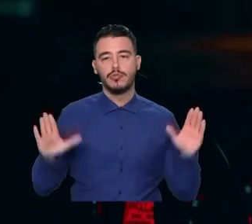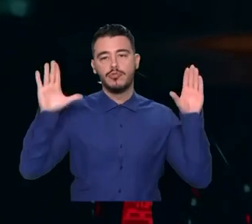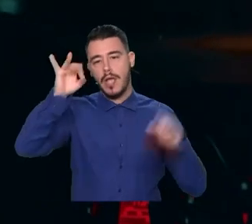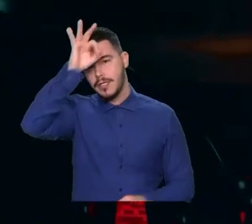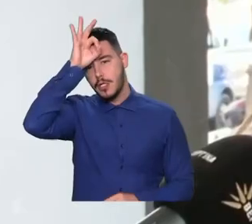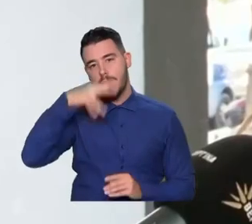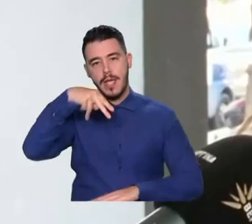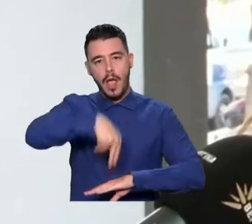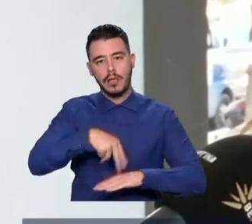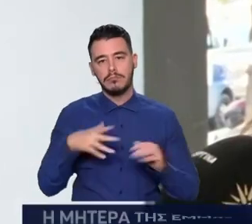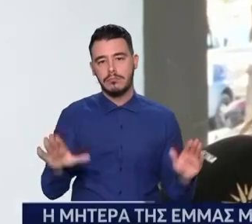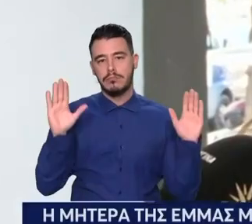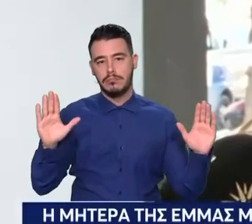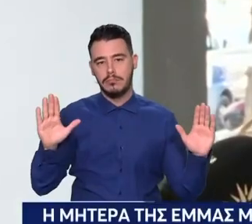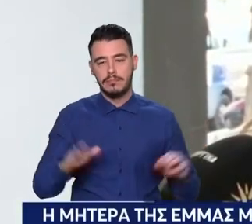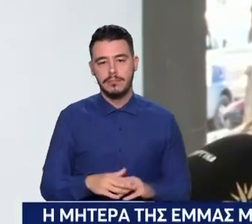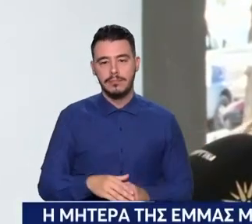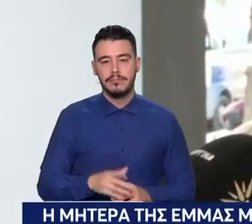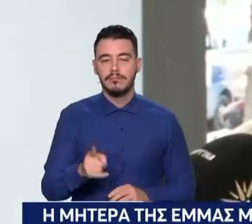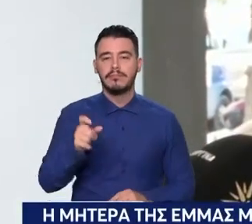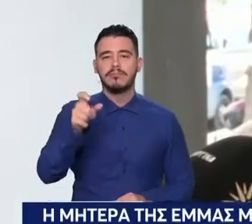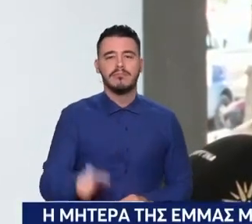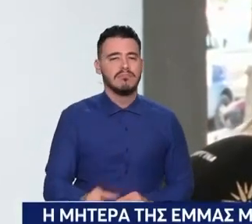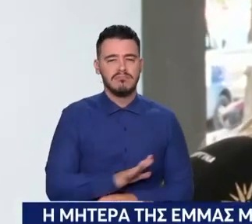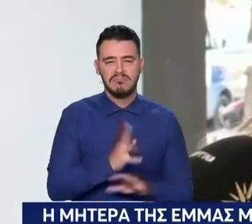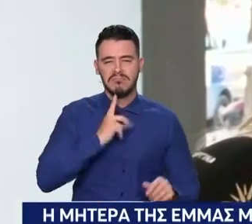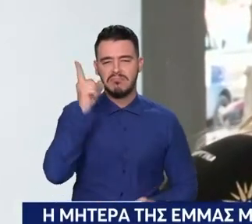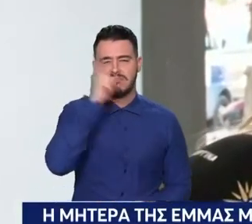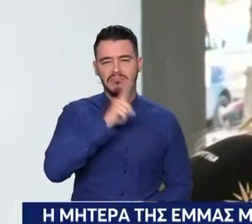οικογένειά της. Η απολογία του κατηγορούμενου ήταν ένα ψέμα.